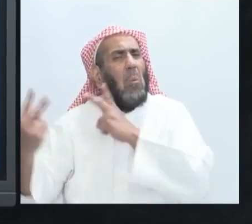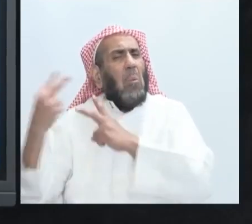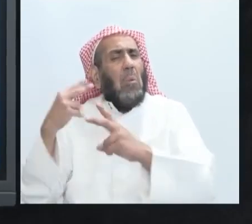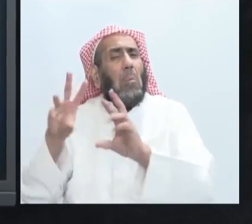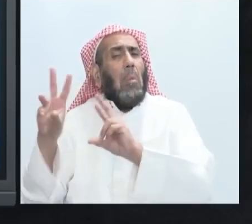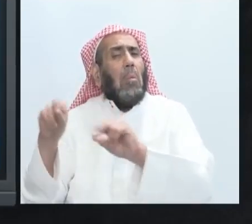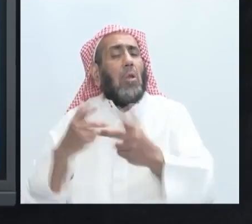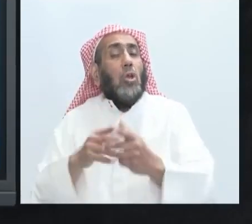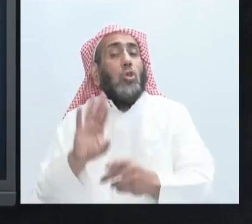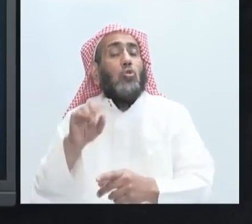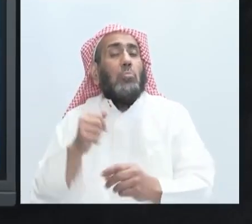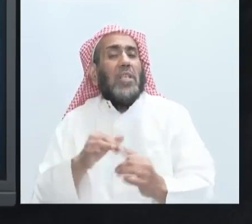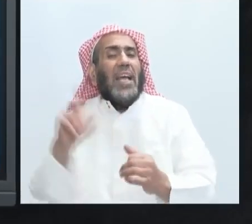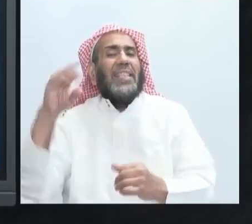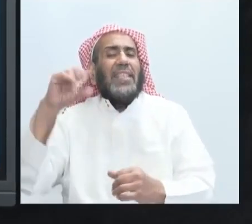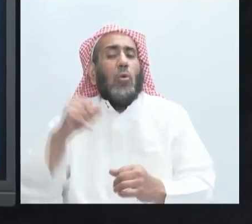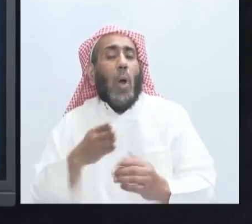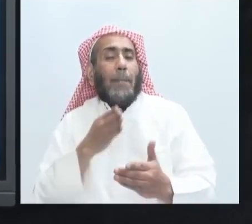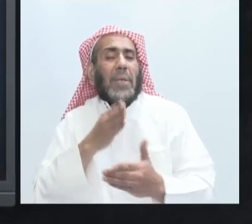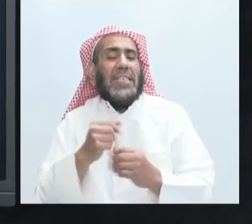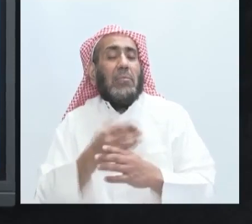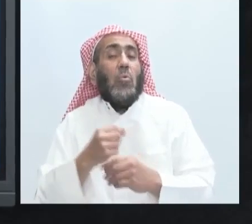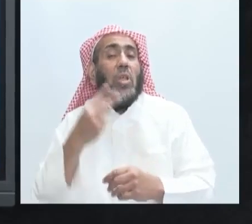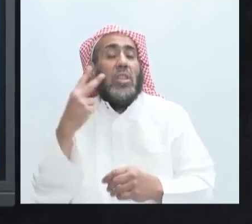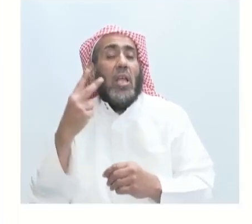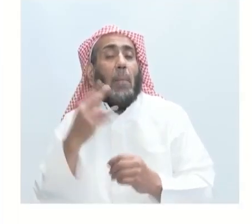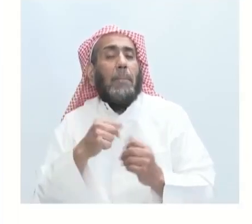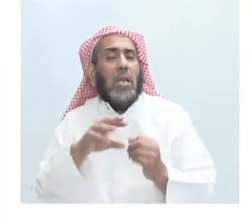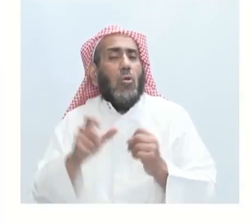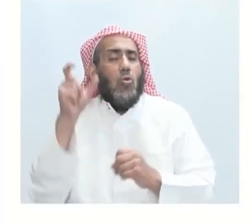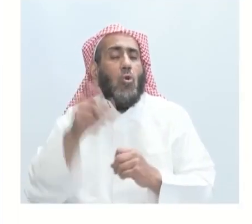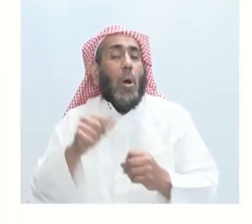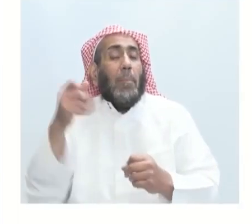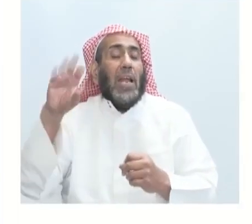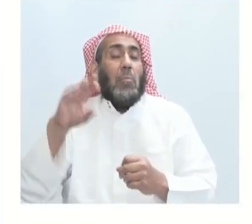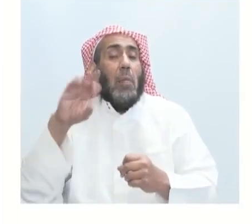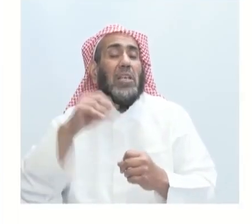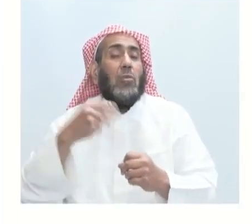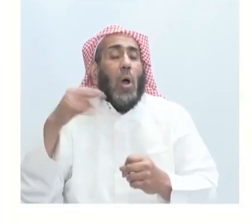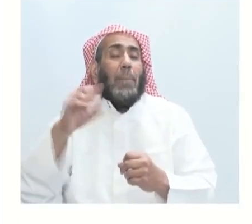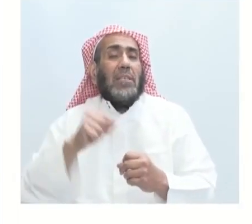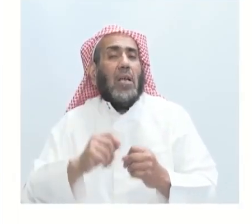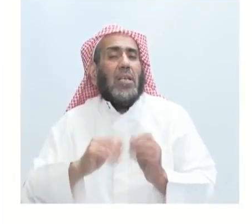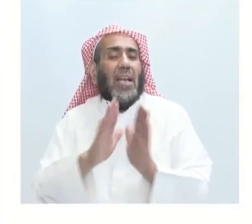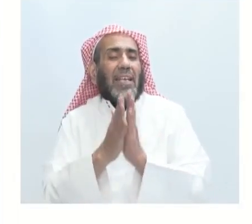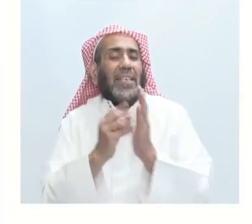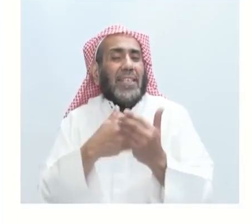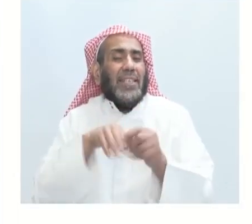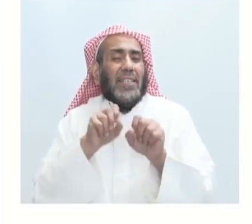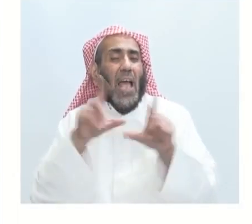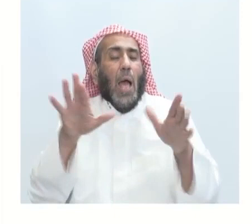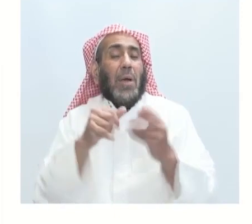القديم سمي طبعا اتجاه هذا الجيل الجديد بهذا الاسم لان اثنين من رواده وهم ابراهيم المازني وعباس العقاد اصد كتابا